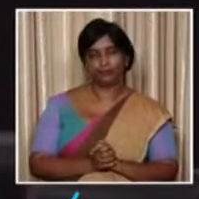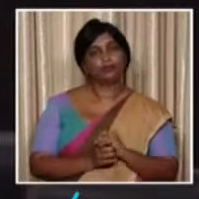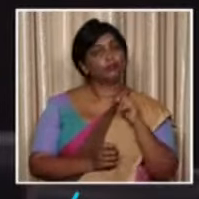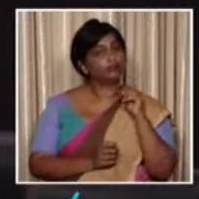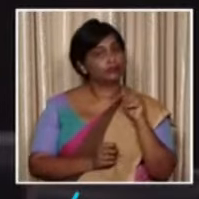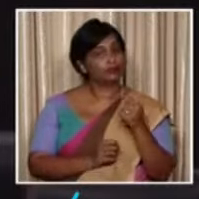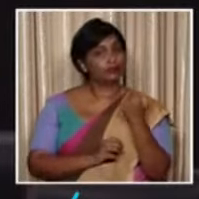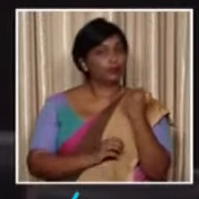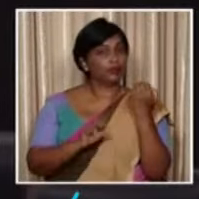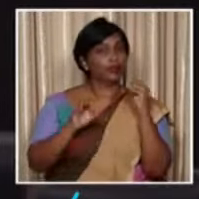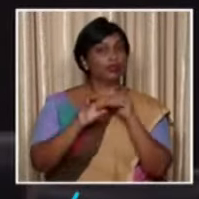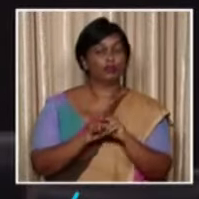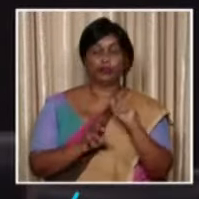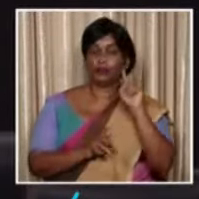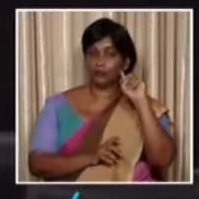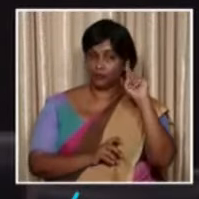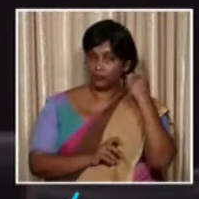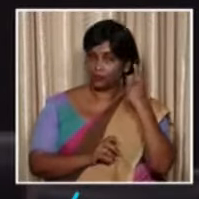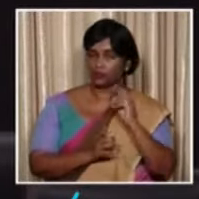एतुमा बलेट अविल्ला इस्सल्लाम